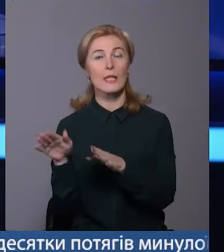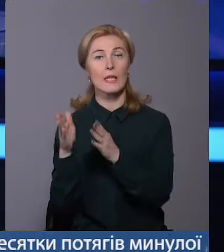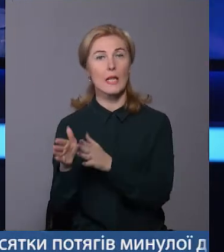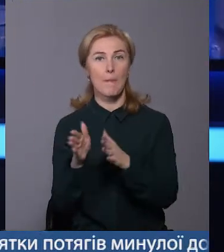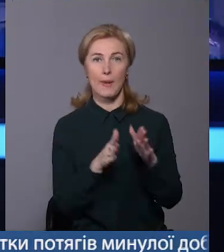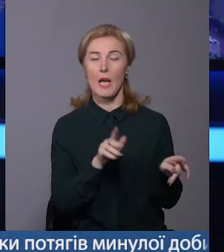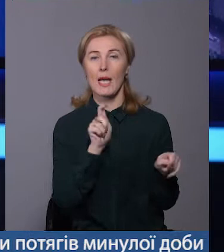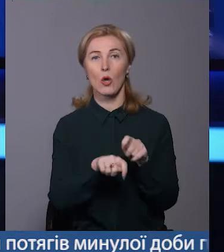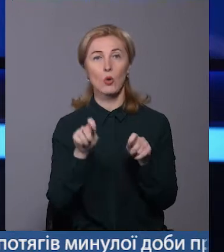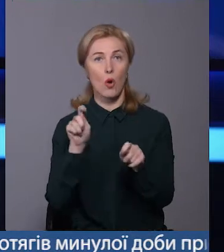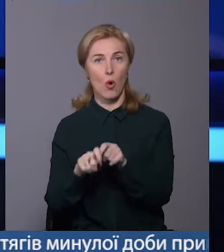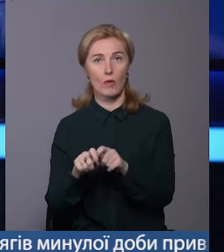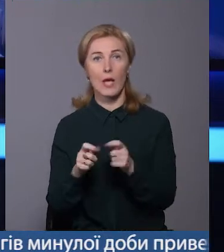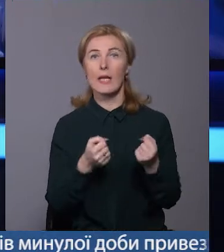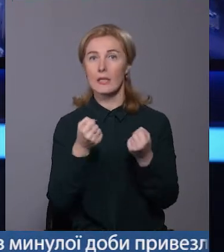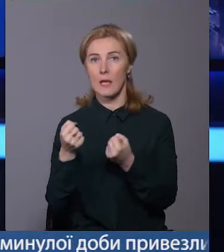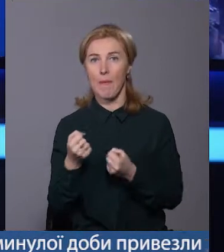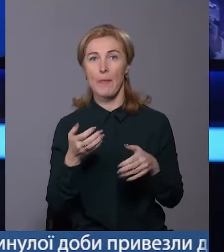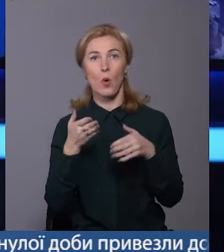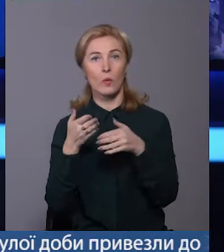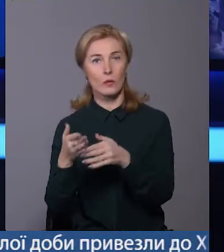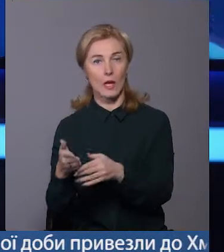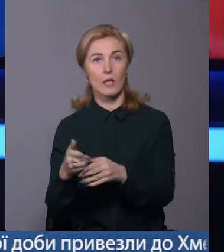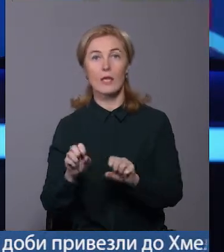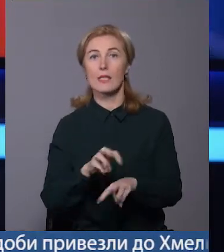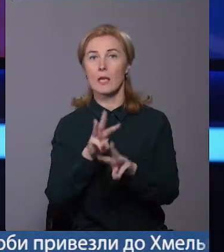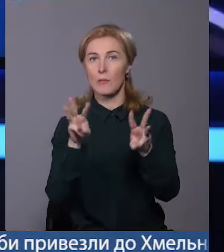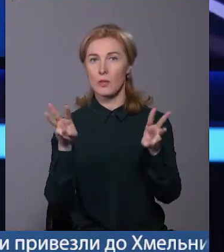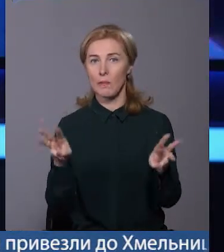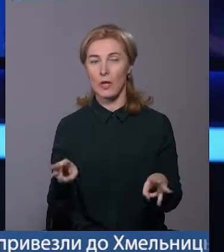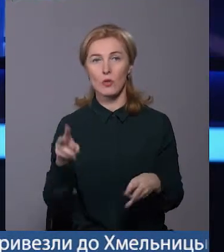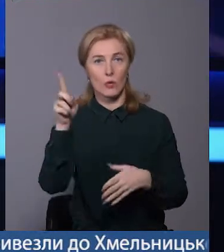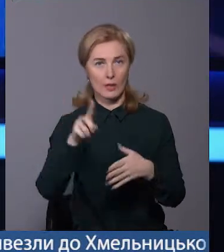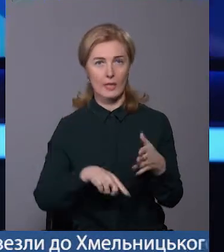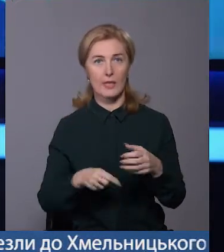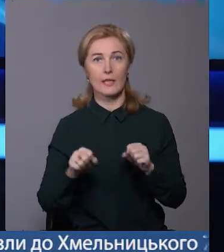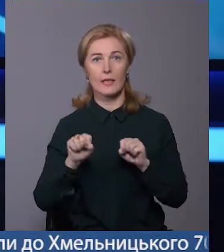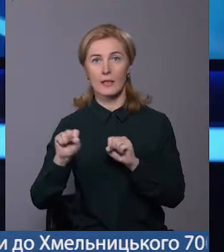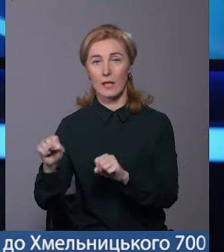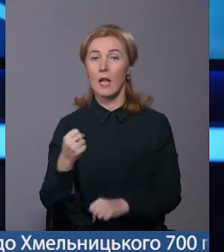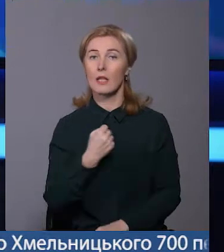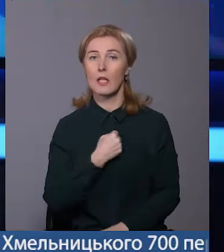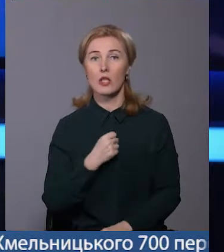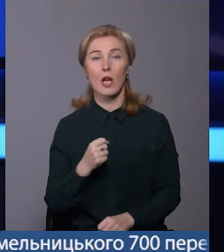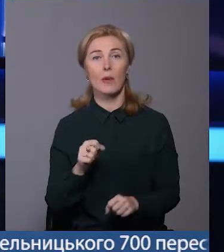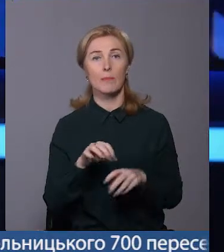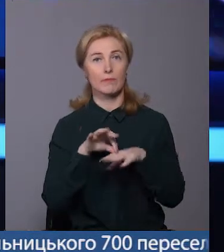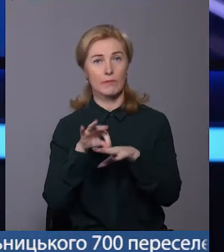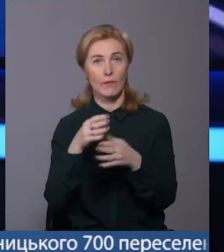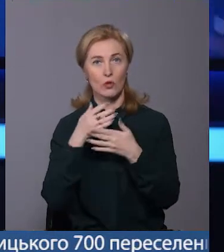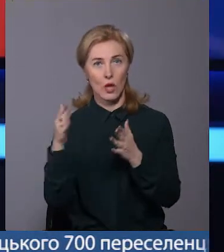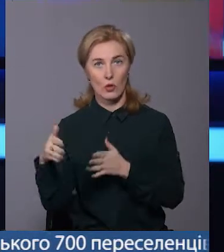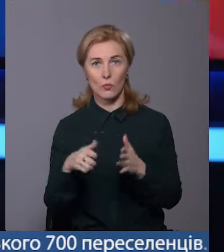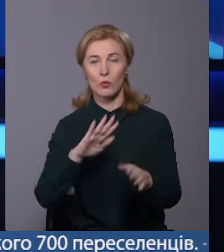і контрольована. Тримаємо гуманітарний фронт та забезпечуємо надійний тил. І, на жаль, вкотре проводжаємо в останню